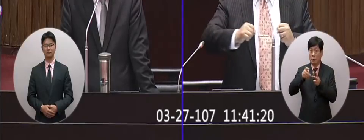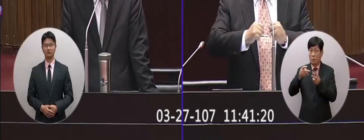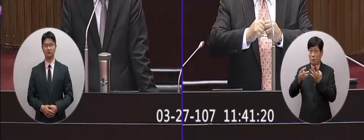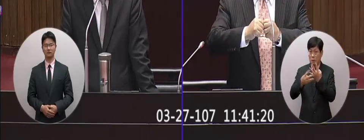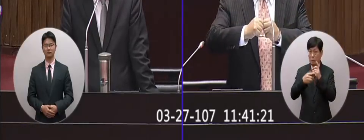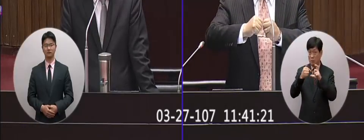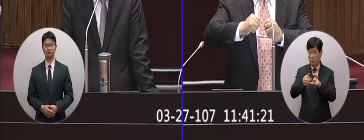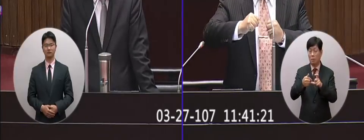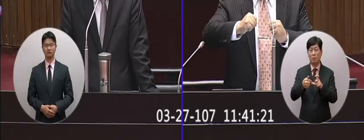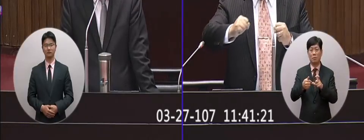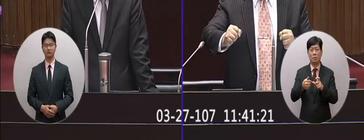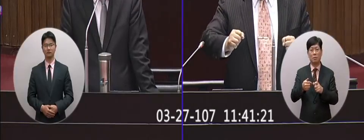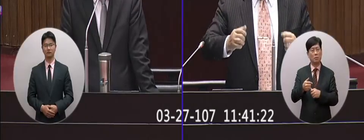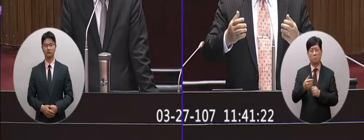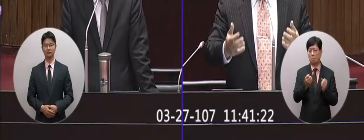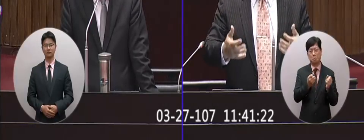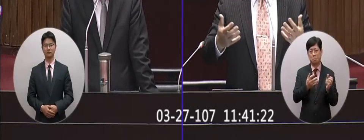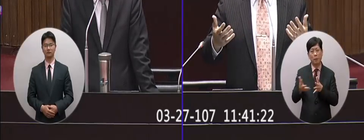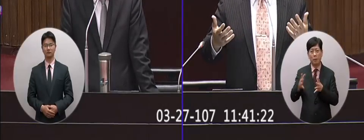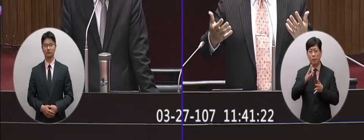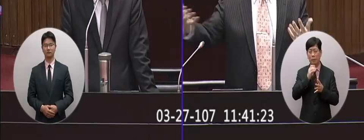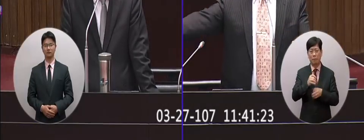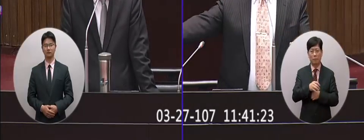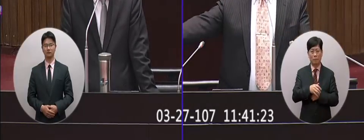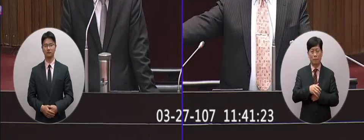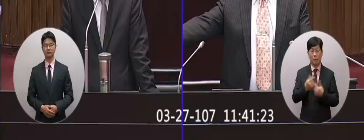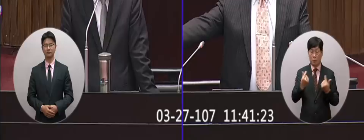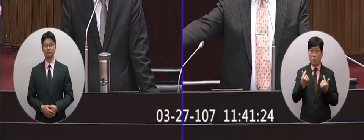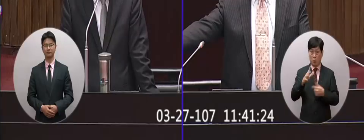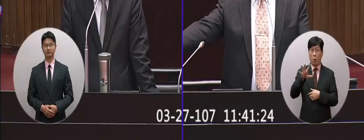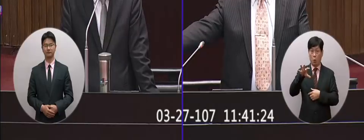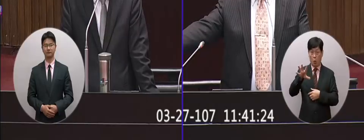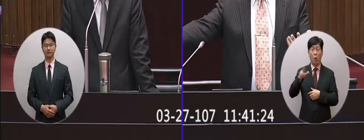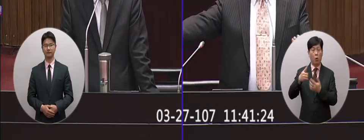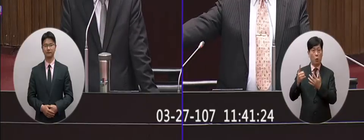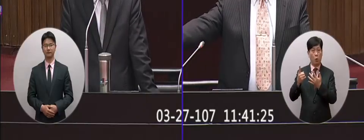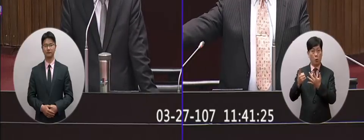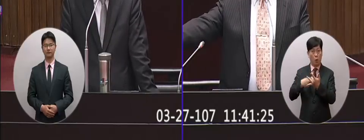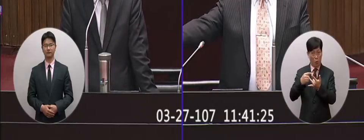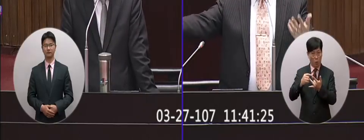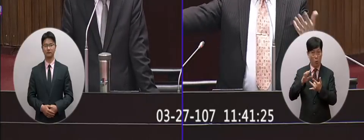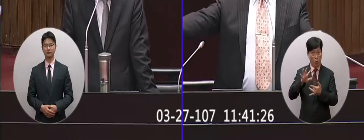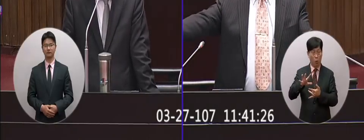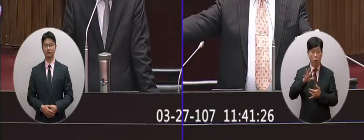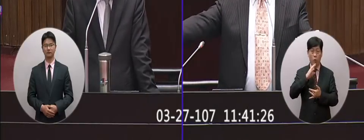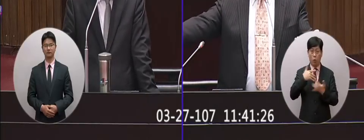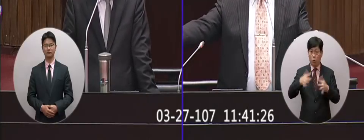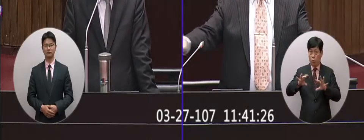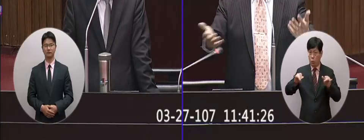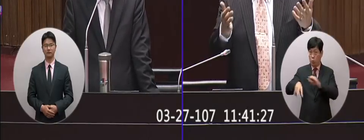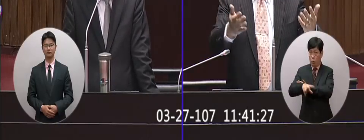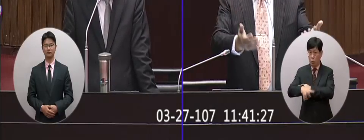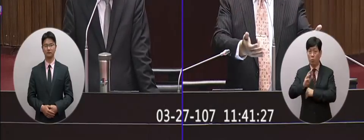区其实都没有办法提供，有的地方有缺，有的地方有很多的